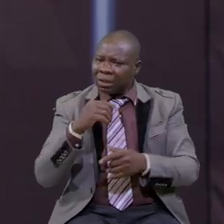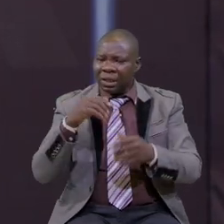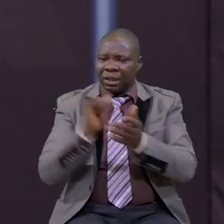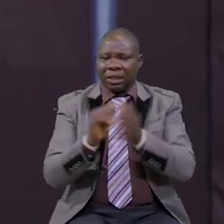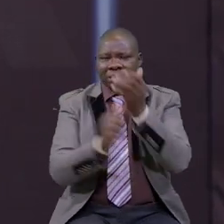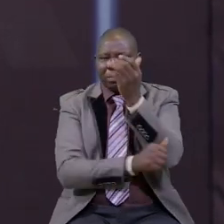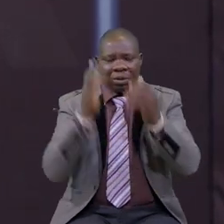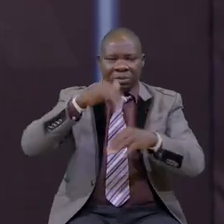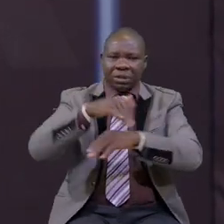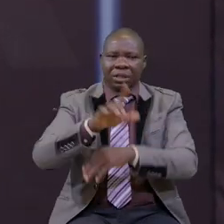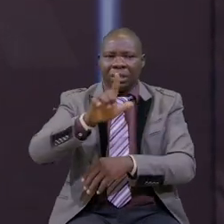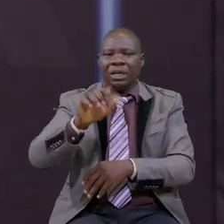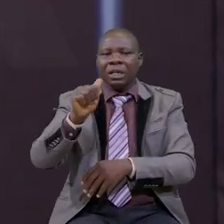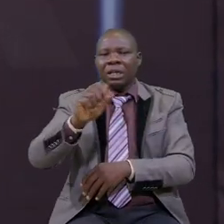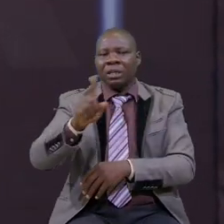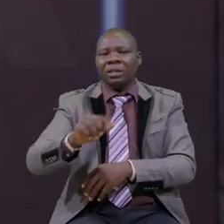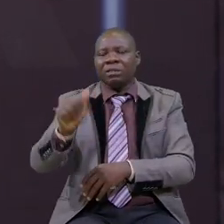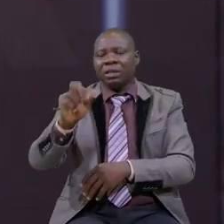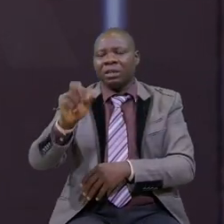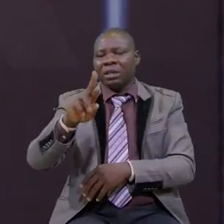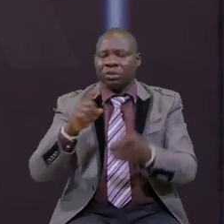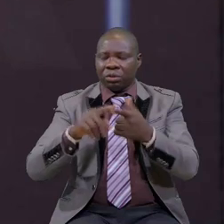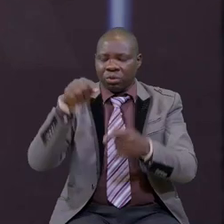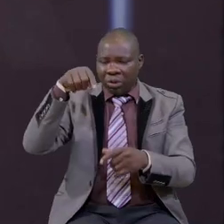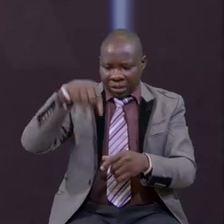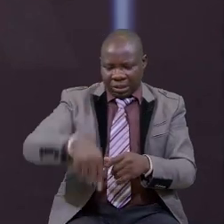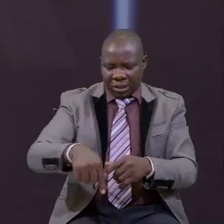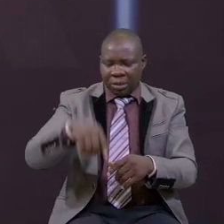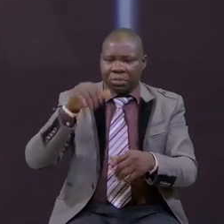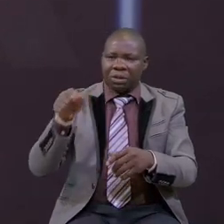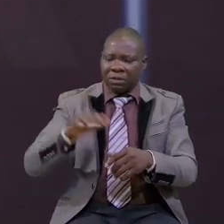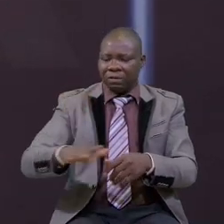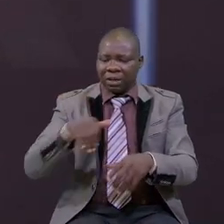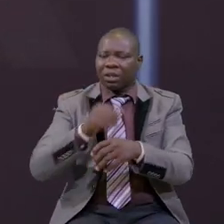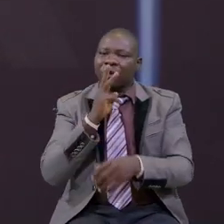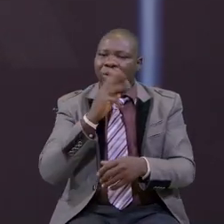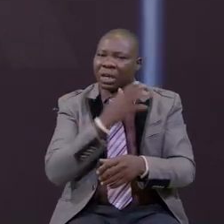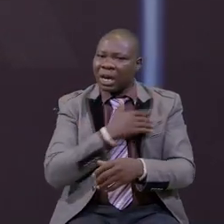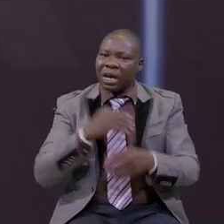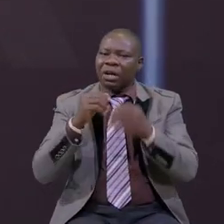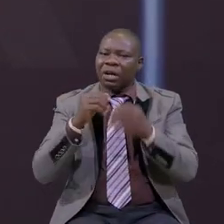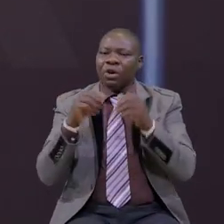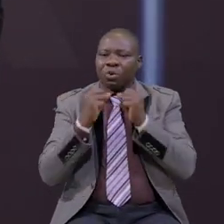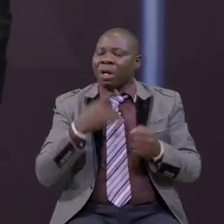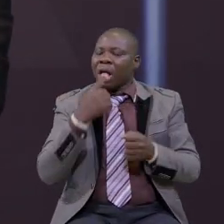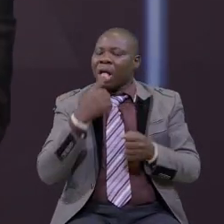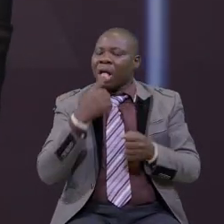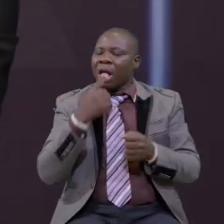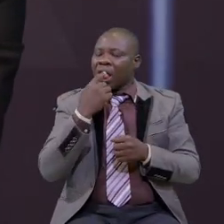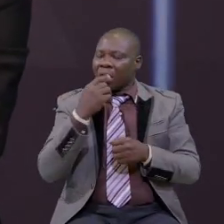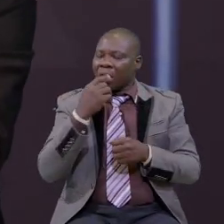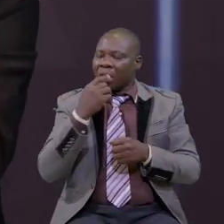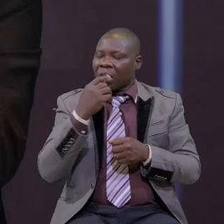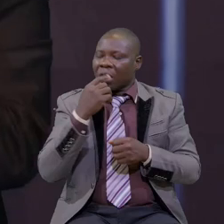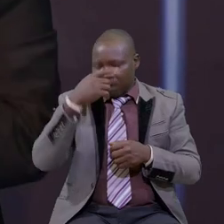Abraham envoie Lazare pour qu'il trempe le bout de son doigt dans l'eau et rafraîchit sa langue, car je souffre cruellement dans cette flamme. Verset 25,